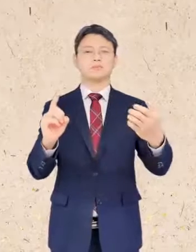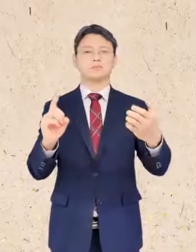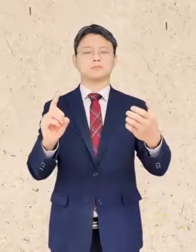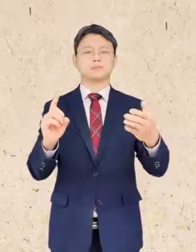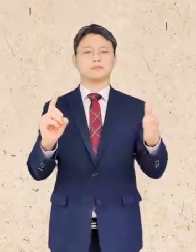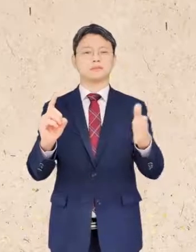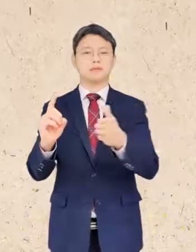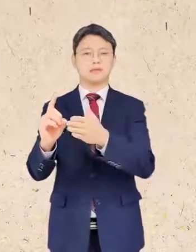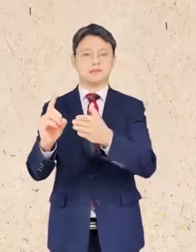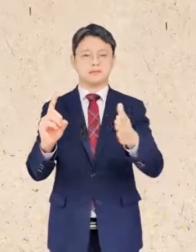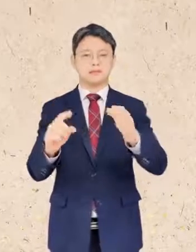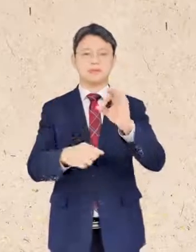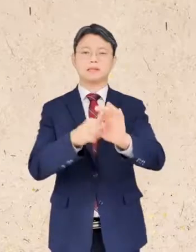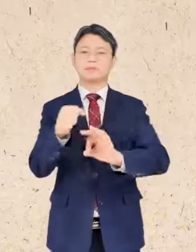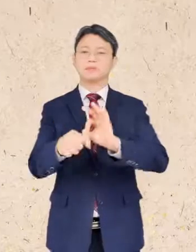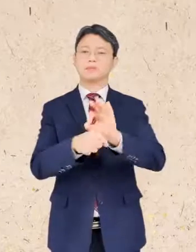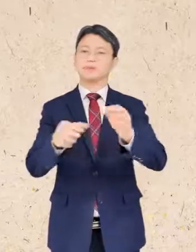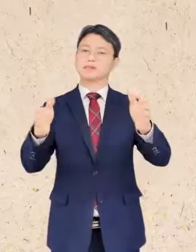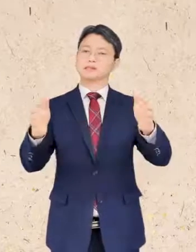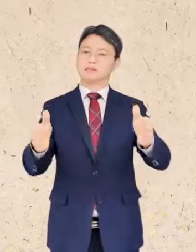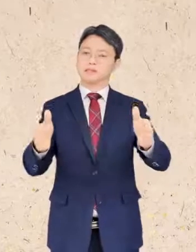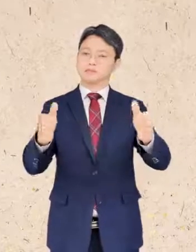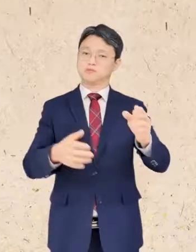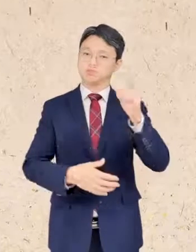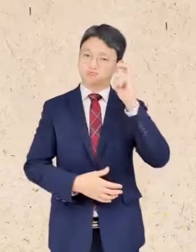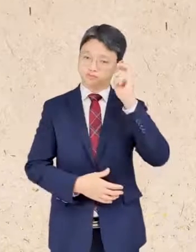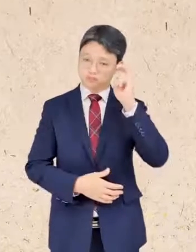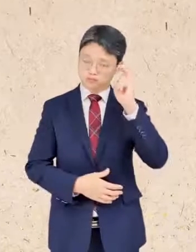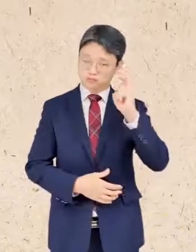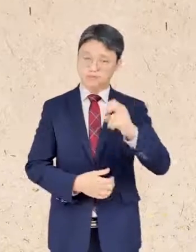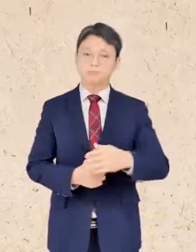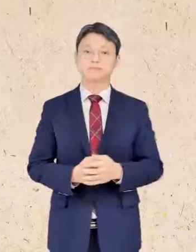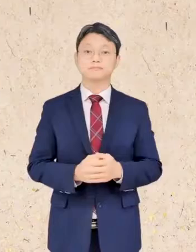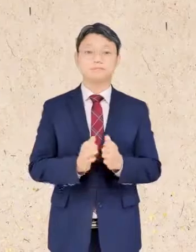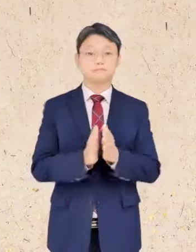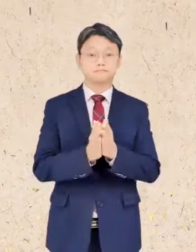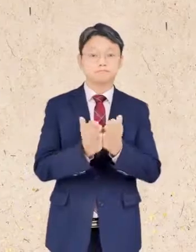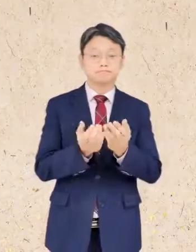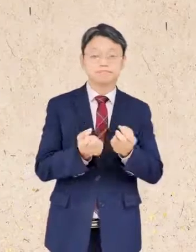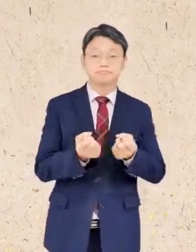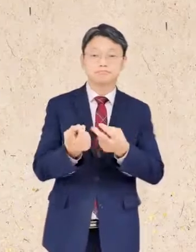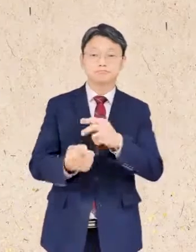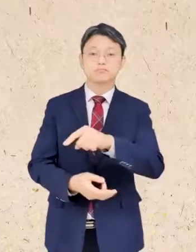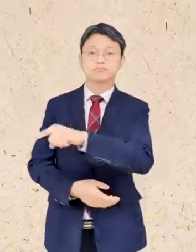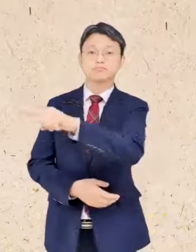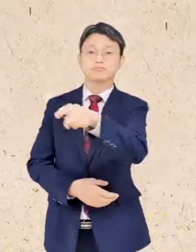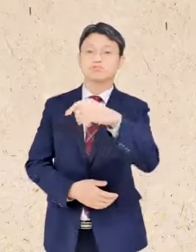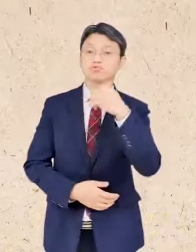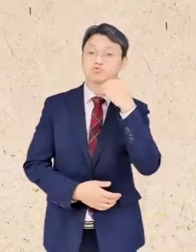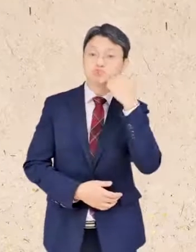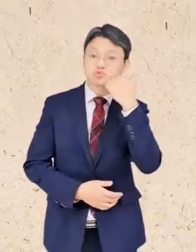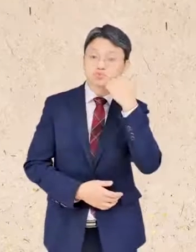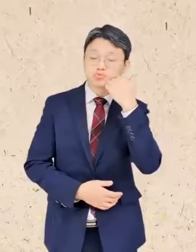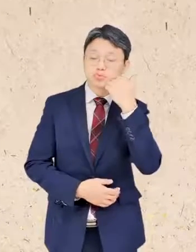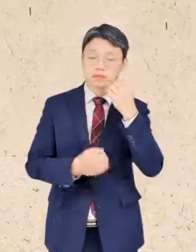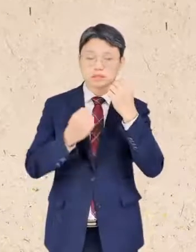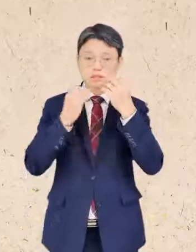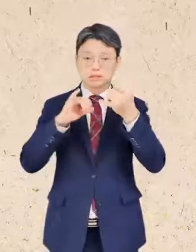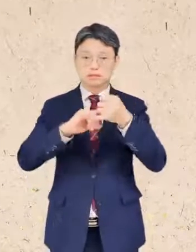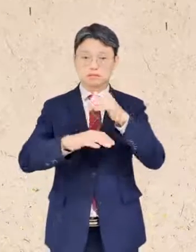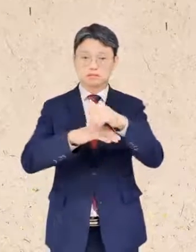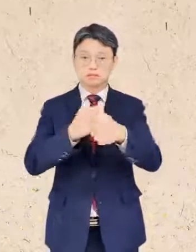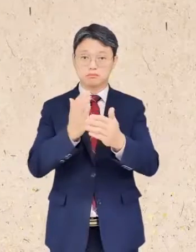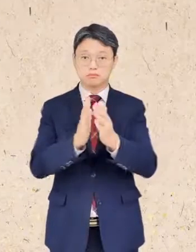90년 사이, 10년 사이라고 추정을 하기도 합니다. 그럼 요한복음의 수신자는 누구일까요? 신약 성경은